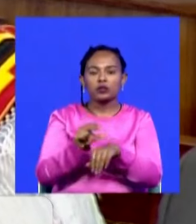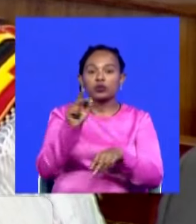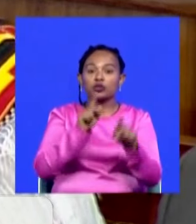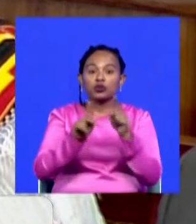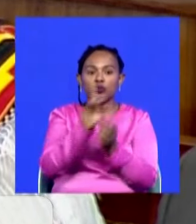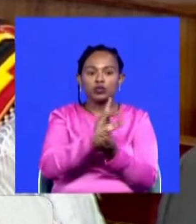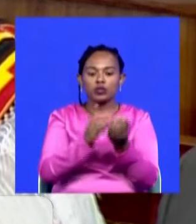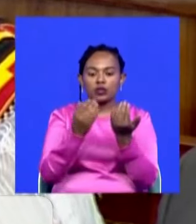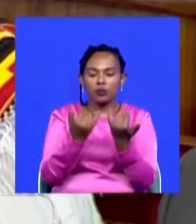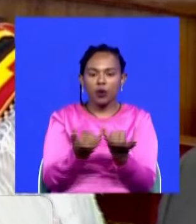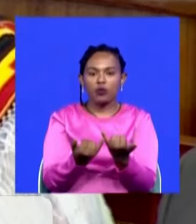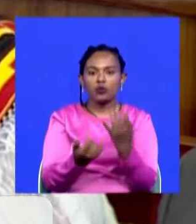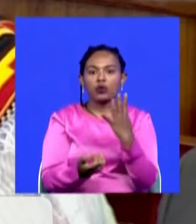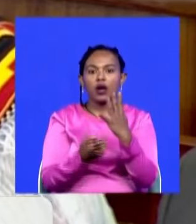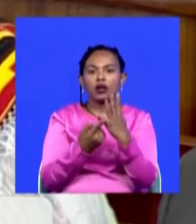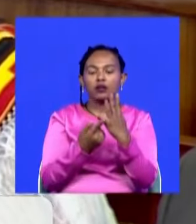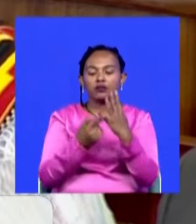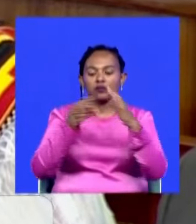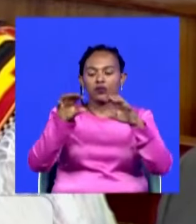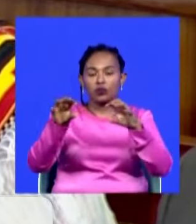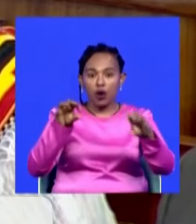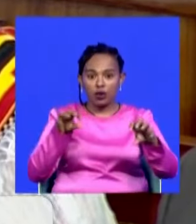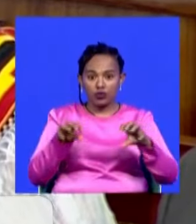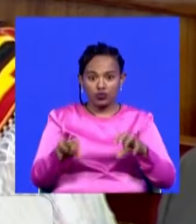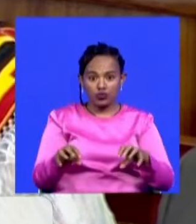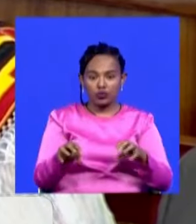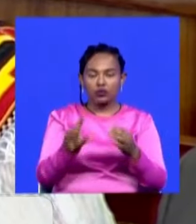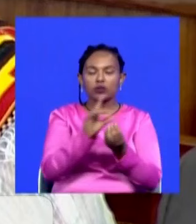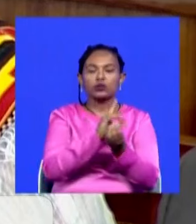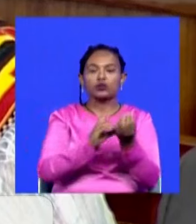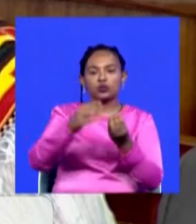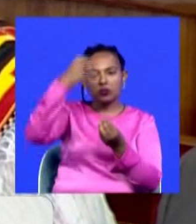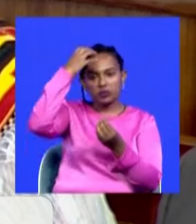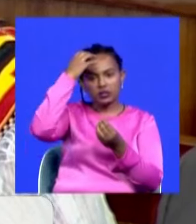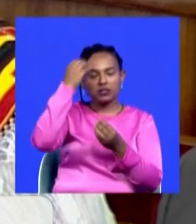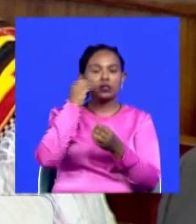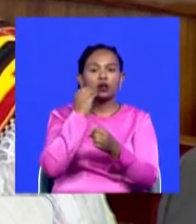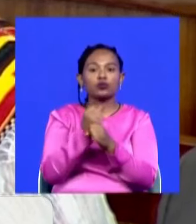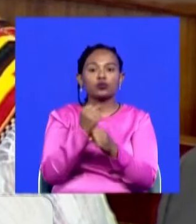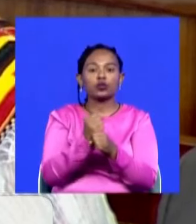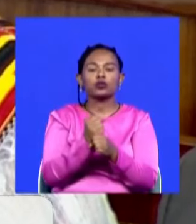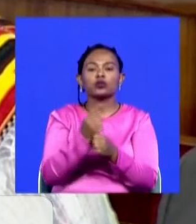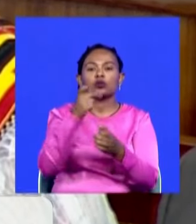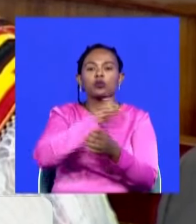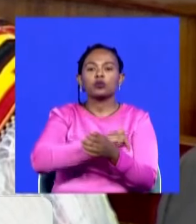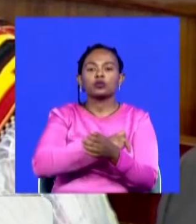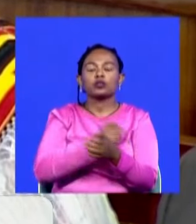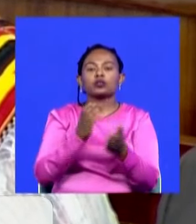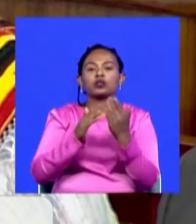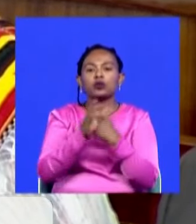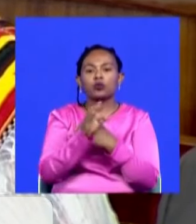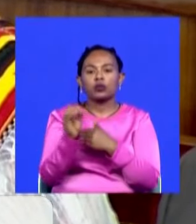በአሁኑ ለአራት የተዋቀሩ ክልሎች ለመንግስት ሰራተኞቻቸው ደሞዝ መክፈል የተቸገሩበትና